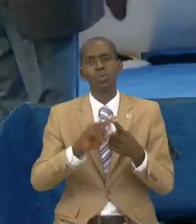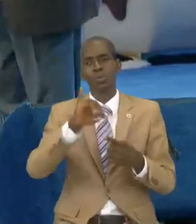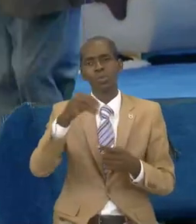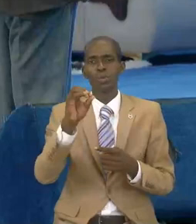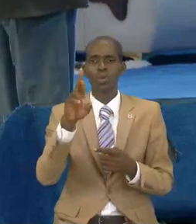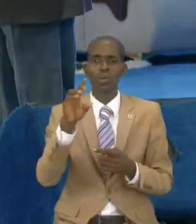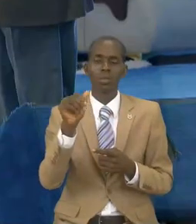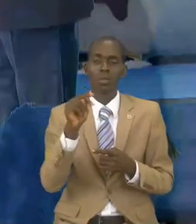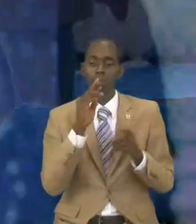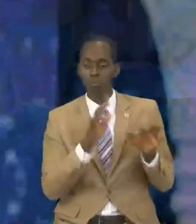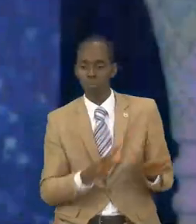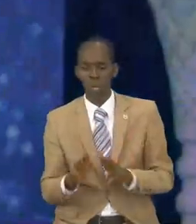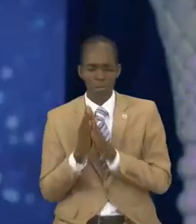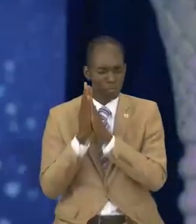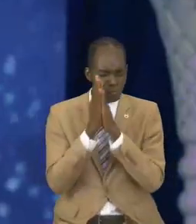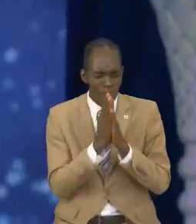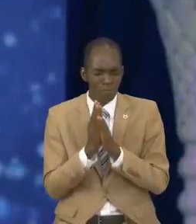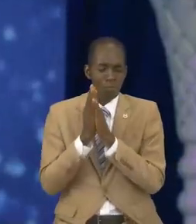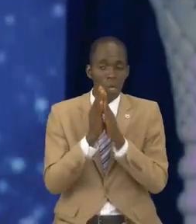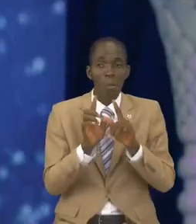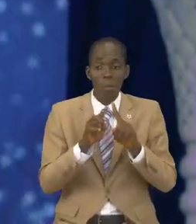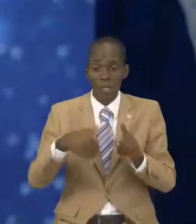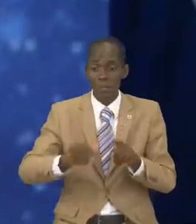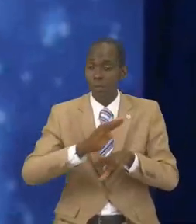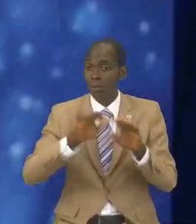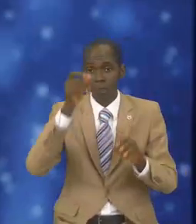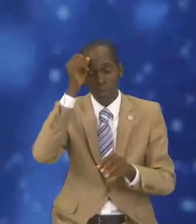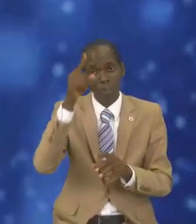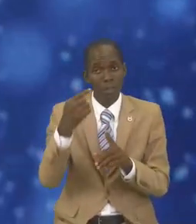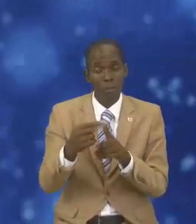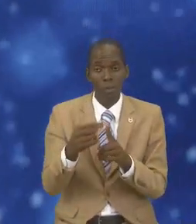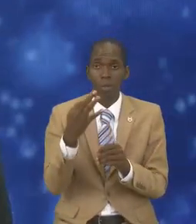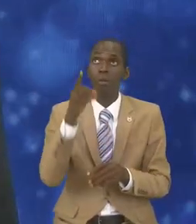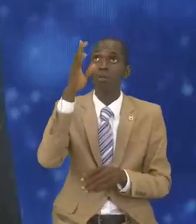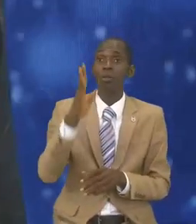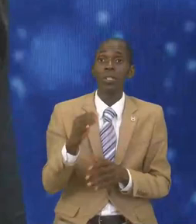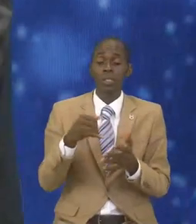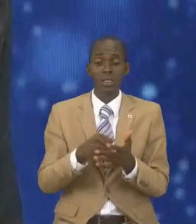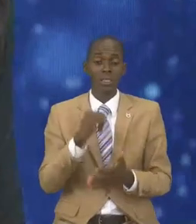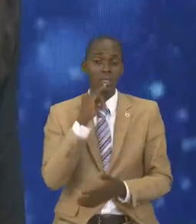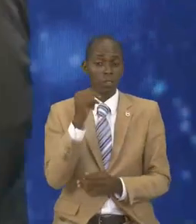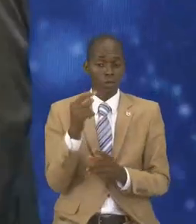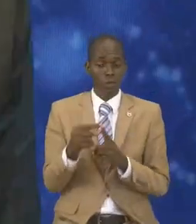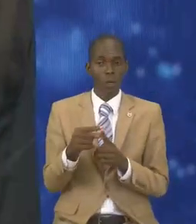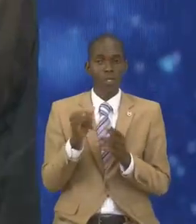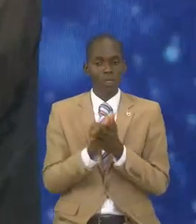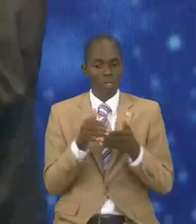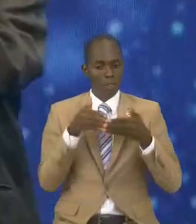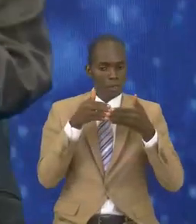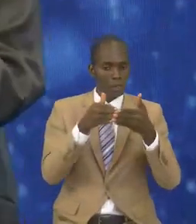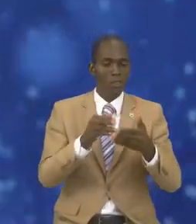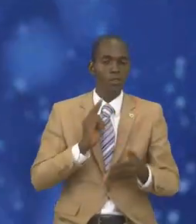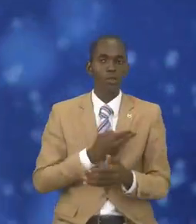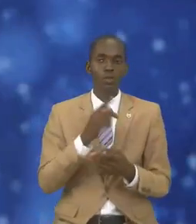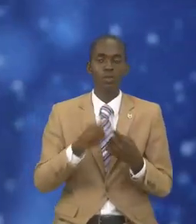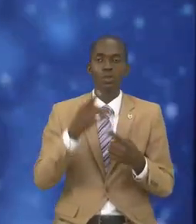de la Jordanie et il prie, il prie. Et il ne connaît pas la parole de Dieu. C'est la parole qui nous révèle